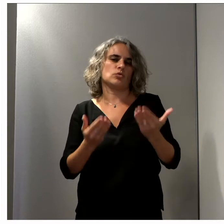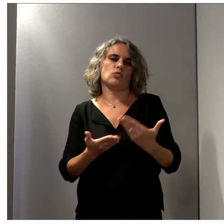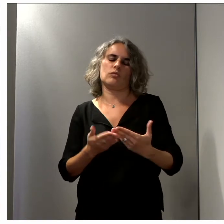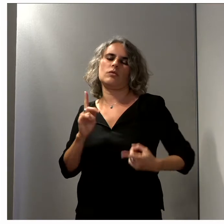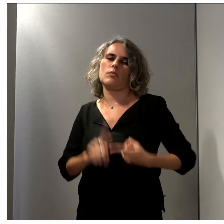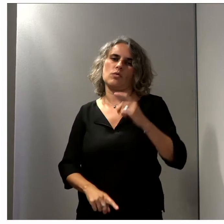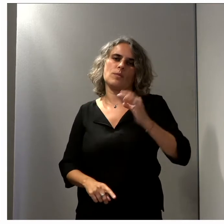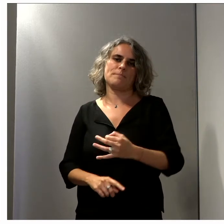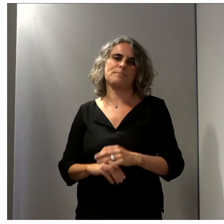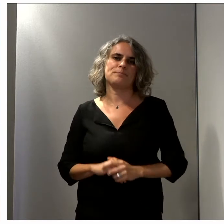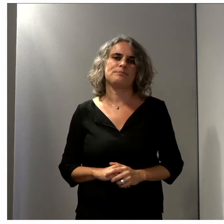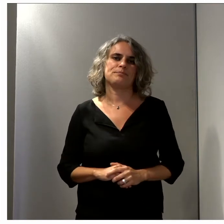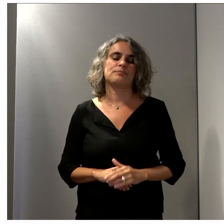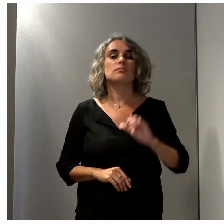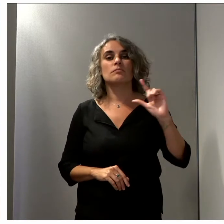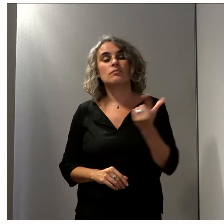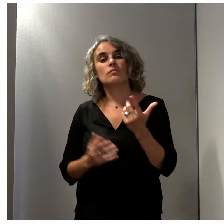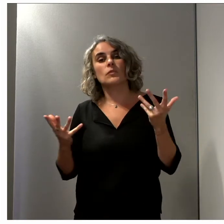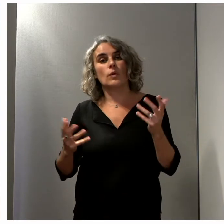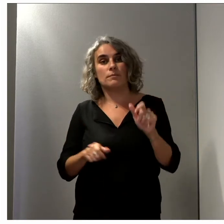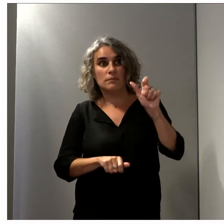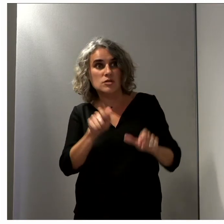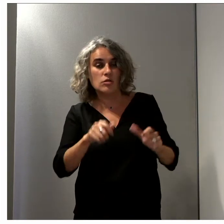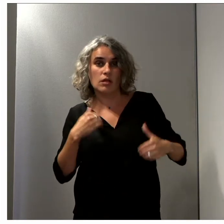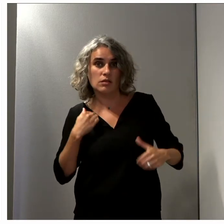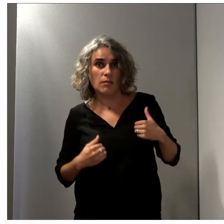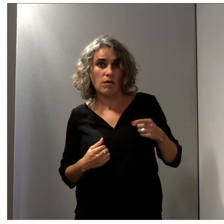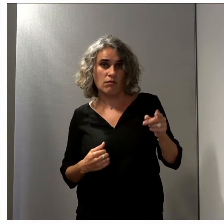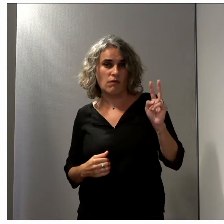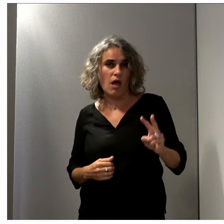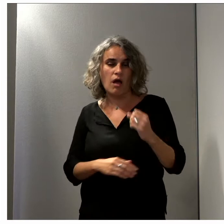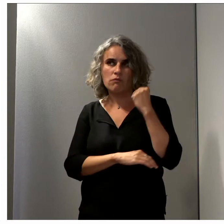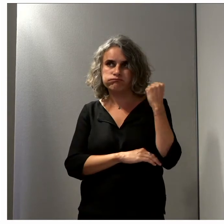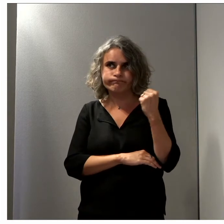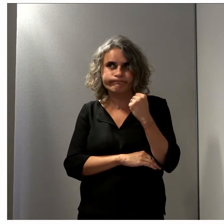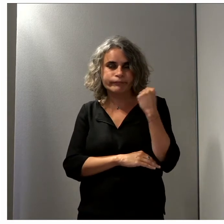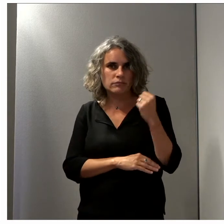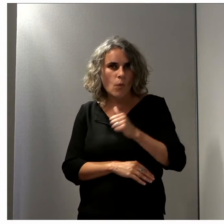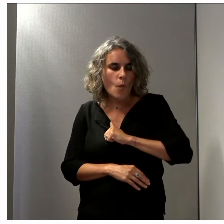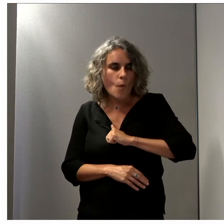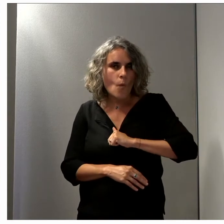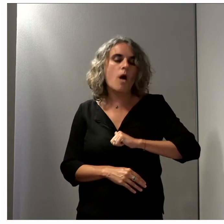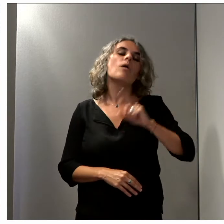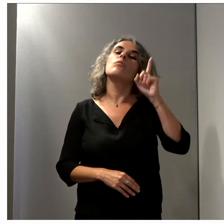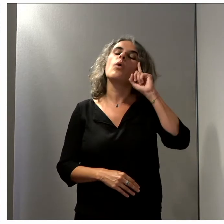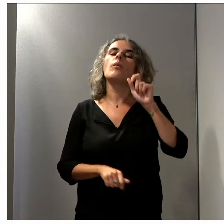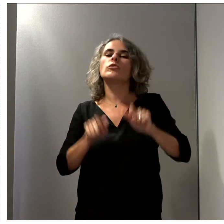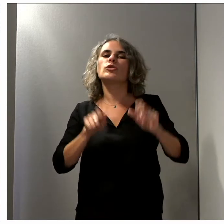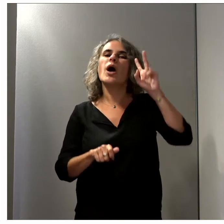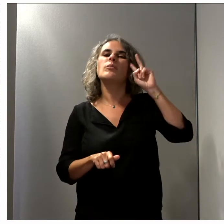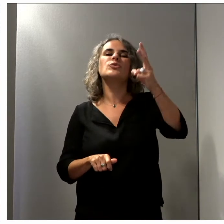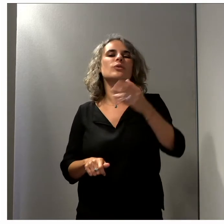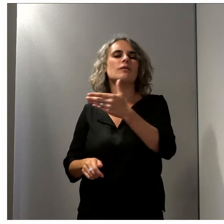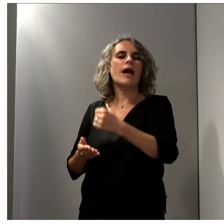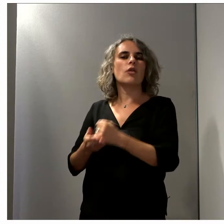forte. Deuxièmement, les personnes handicapées se sont retrouvées d'autant plus isolées que leurs propres aidants, les proches aidants qui les accompagnent,